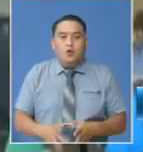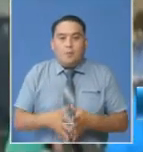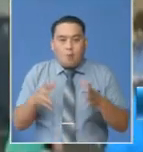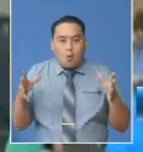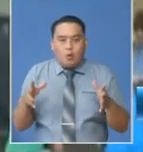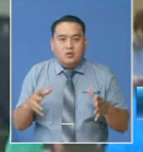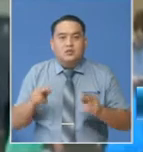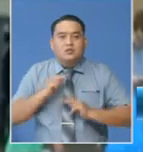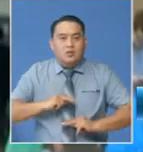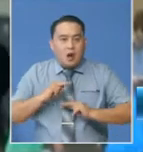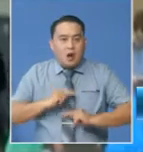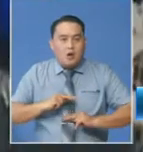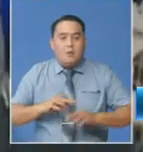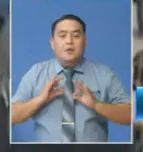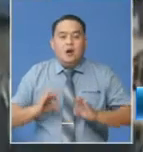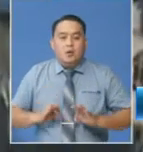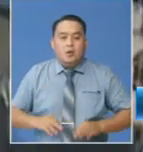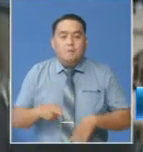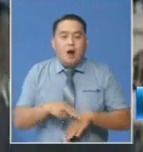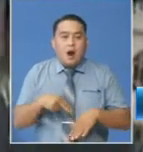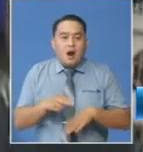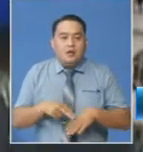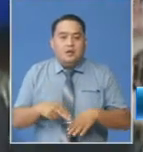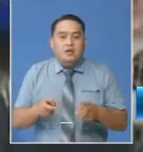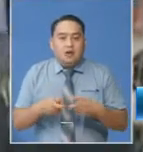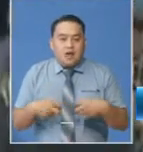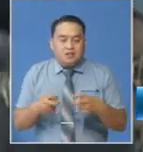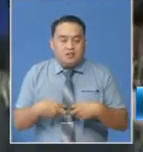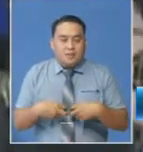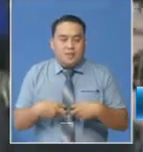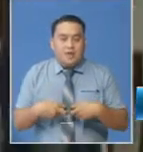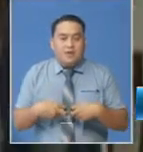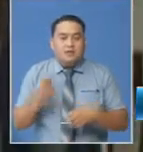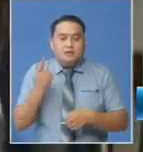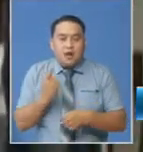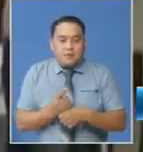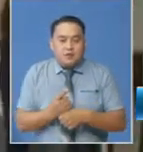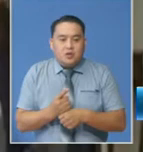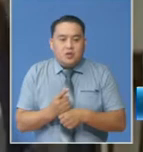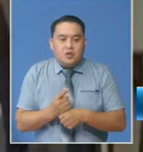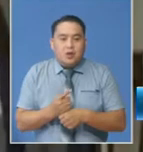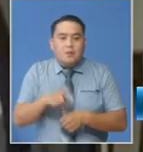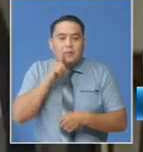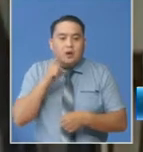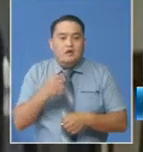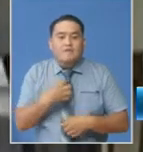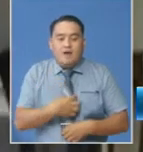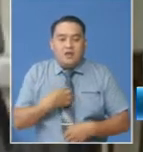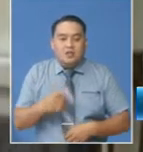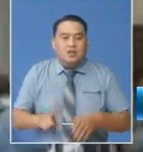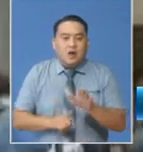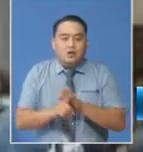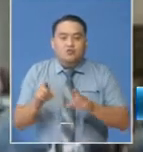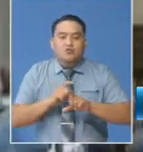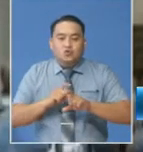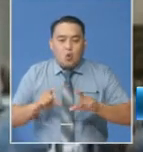больше во взаимодействии между прокуратурами, полицией и разведками. При этом предотвращение радикализации молодежи важно начинать с